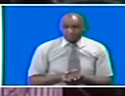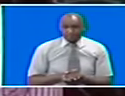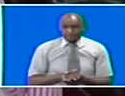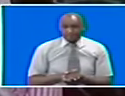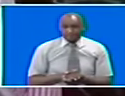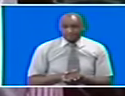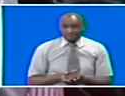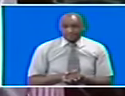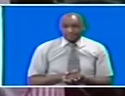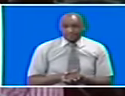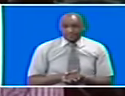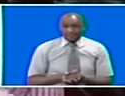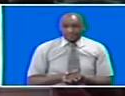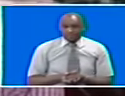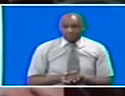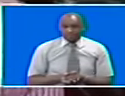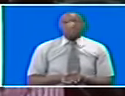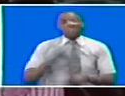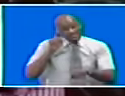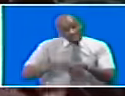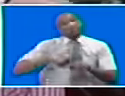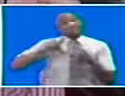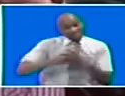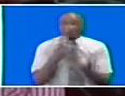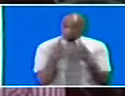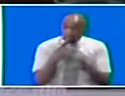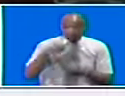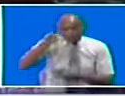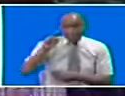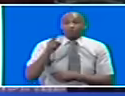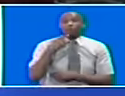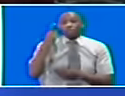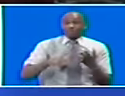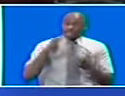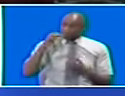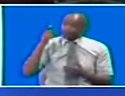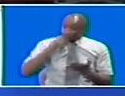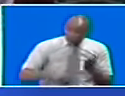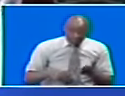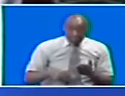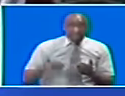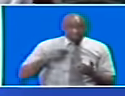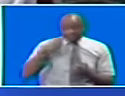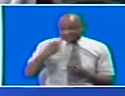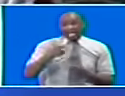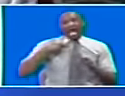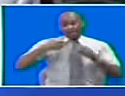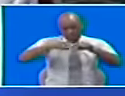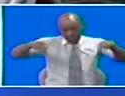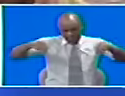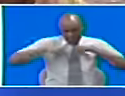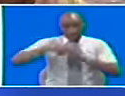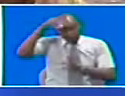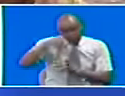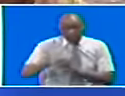Anasema bado anazo nguvu. Na nilipoanza kuongea hapa nyinyi MCA mlikuwa mtaona nikisema debe yetu idebe